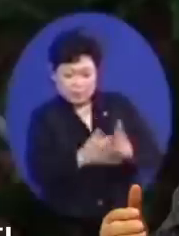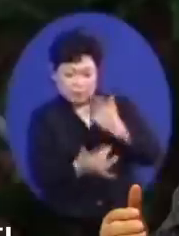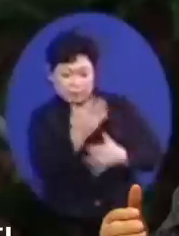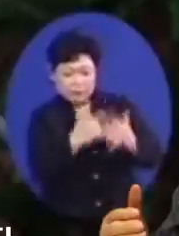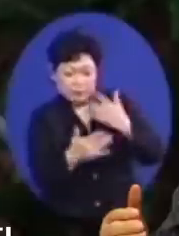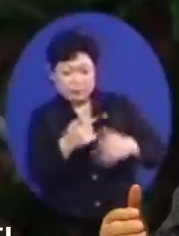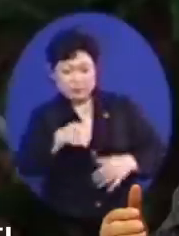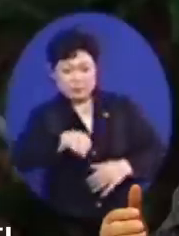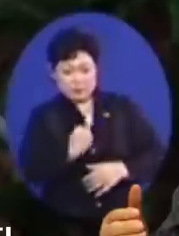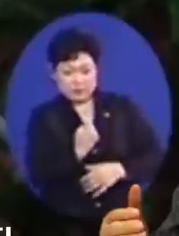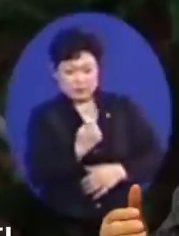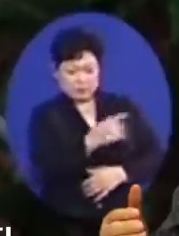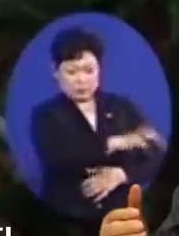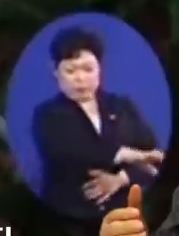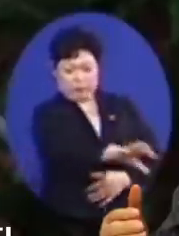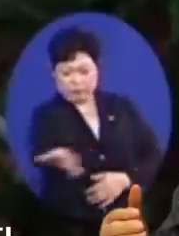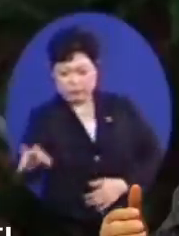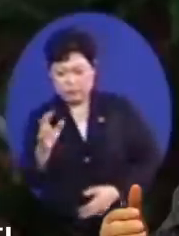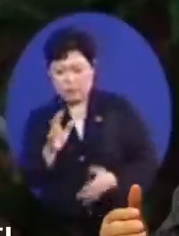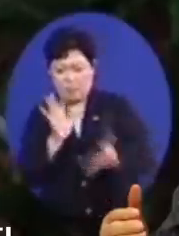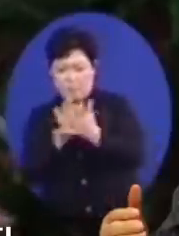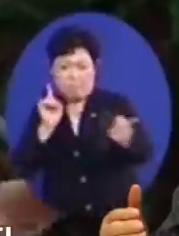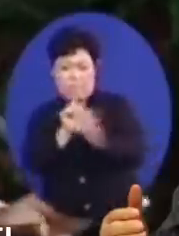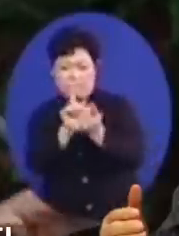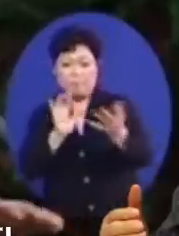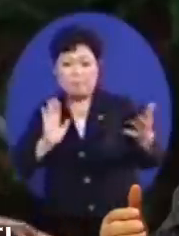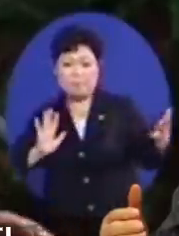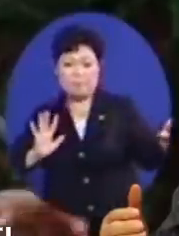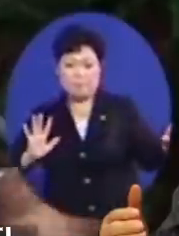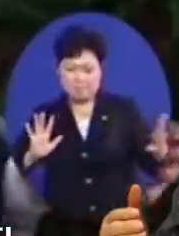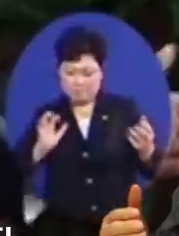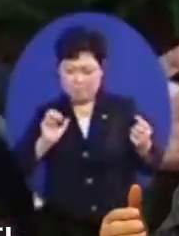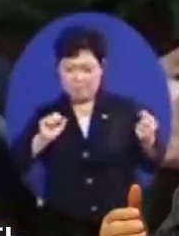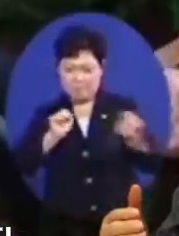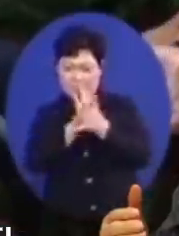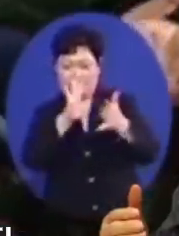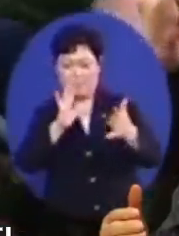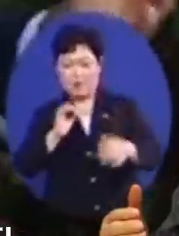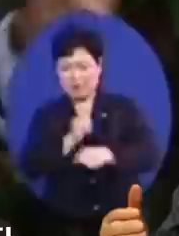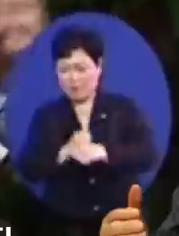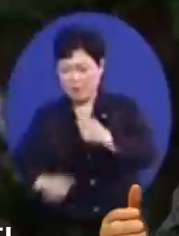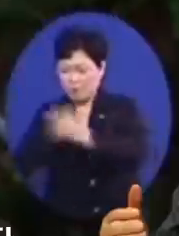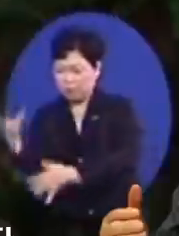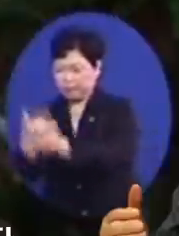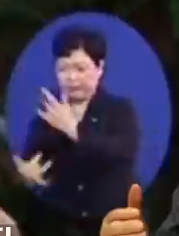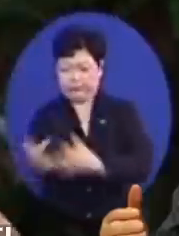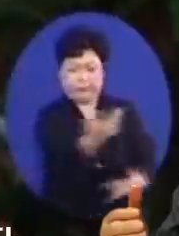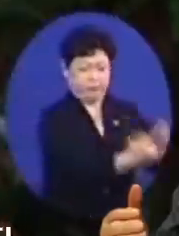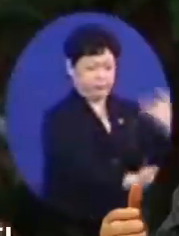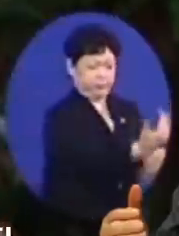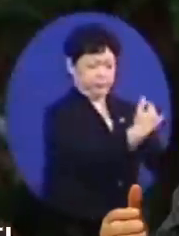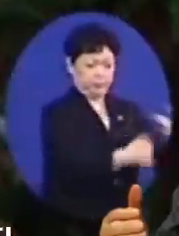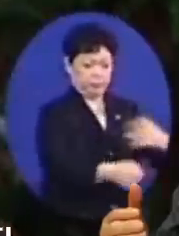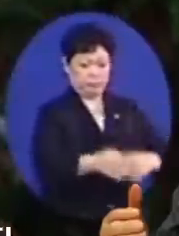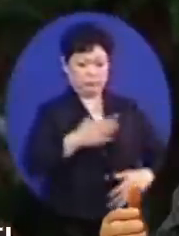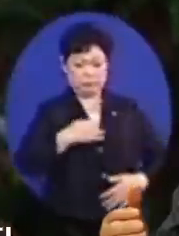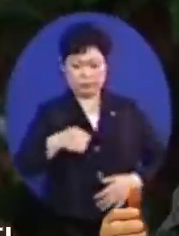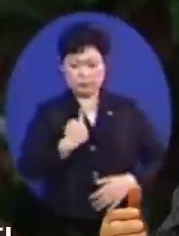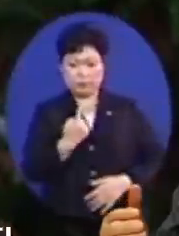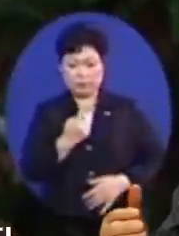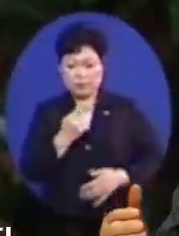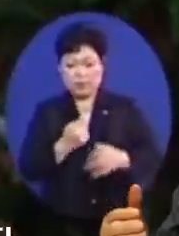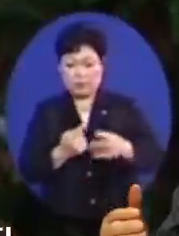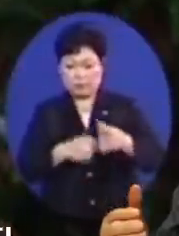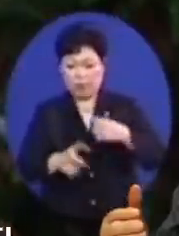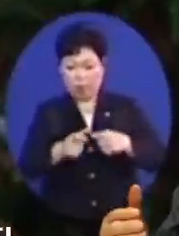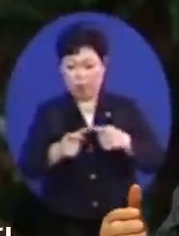주변에 불에 불을 붙였습니다. 맞불이 붙었습니다. 불은 저쪽에서 붙었는데 자기가 붙인 불이 또